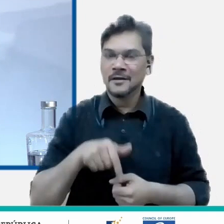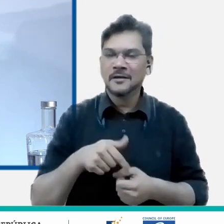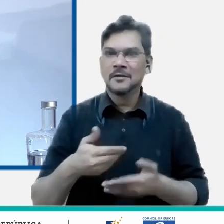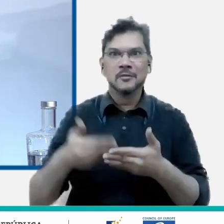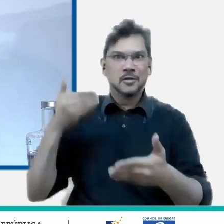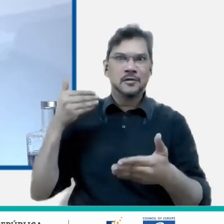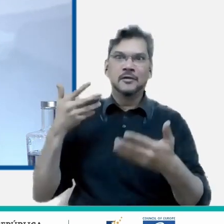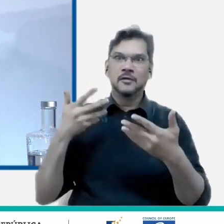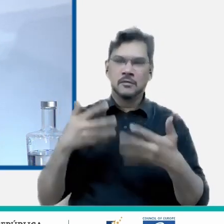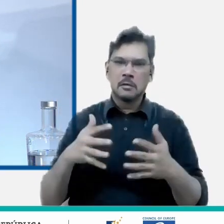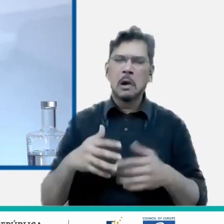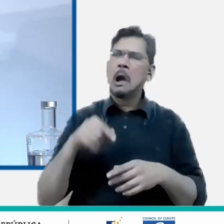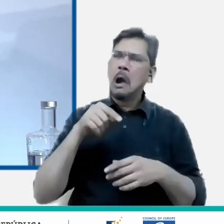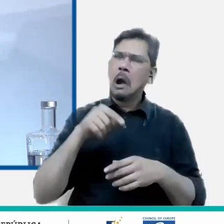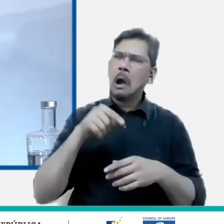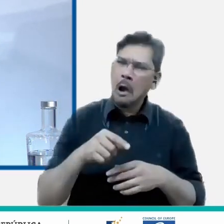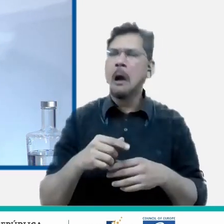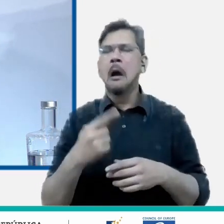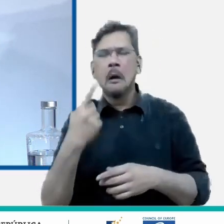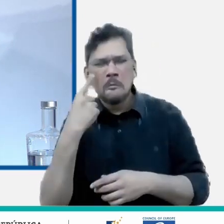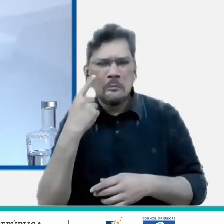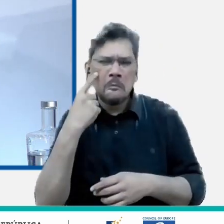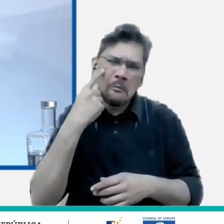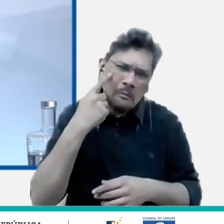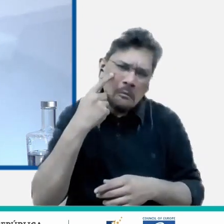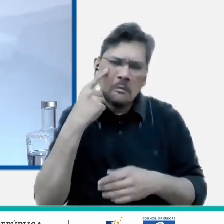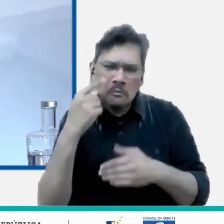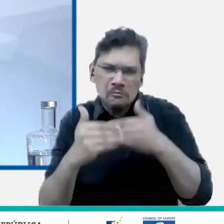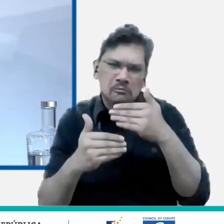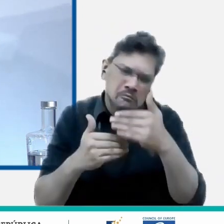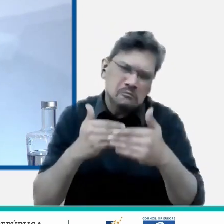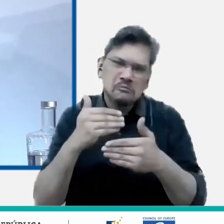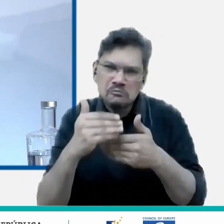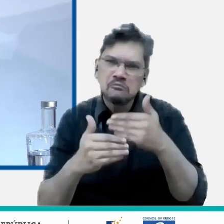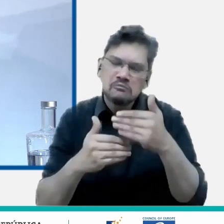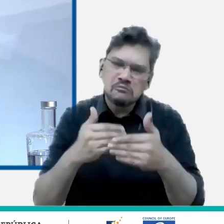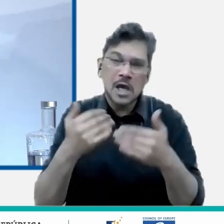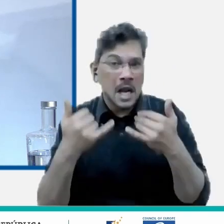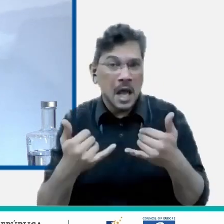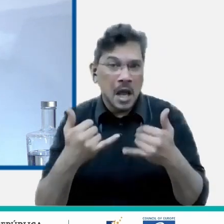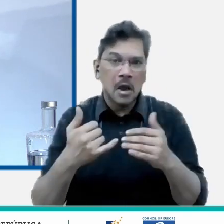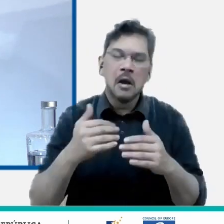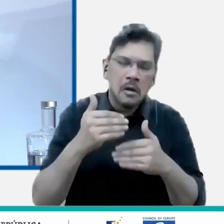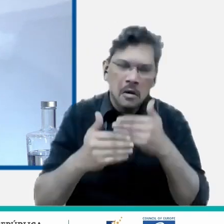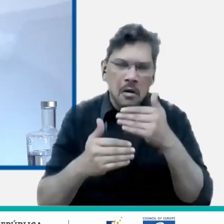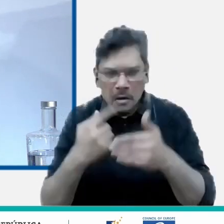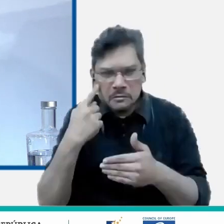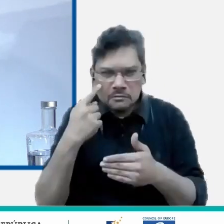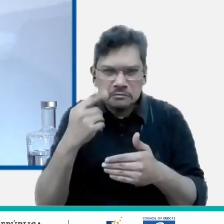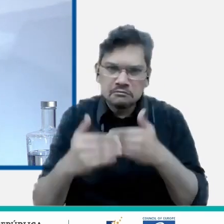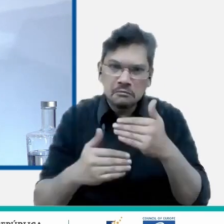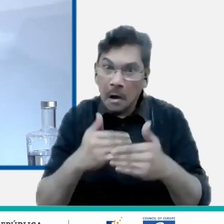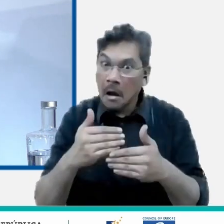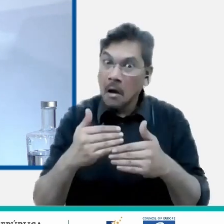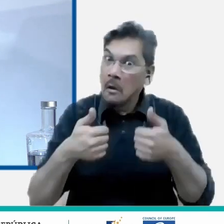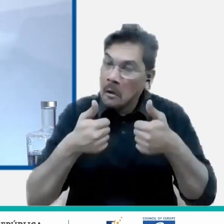мы продолжили эту работу в разных регионах, чтобы был более такой большой масштаб. Ну и отдельно хочу